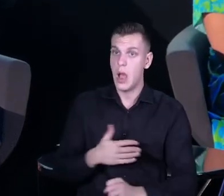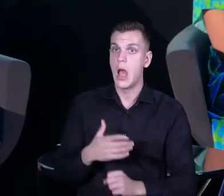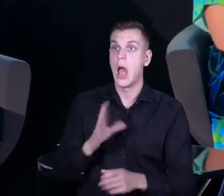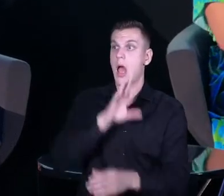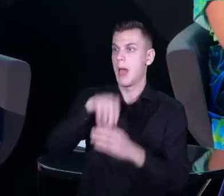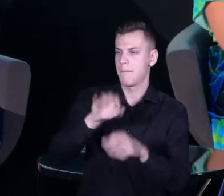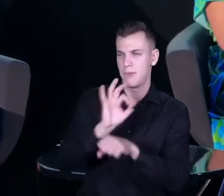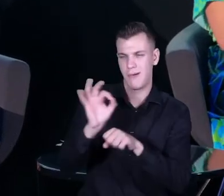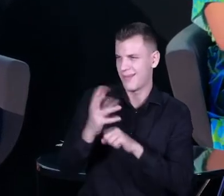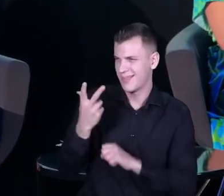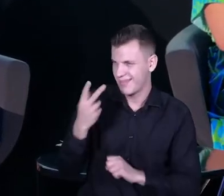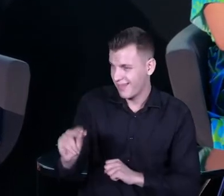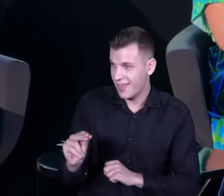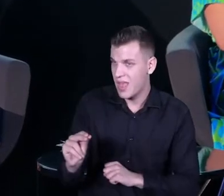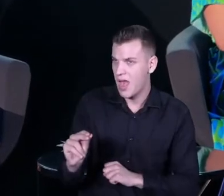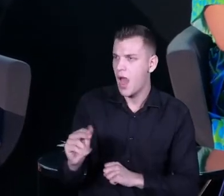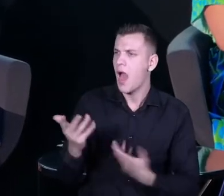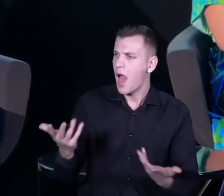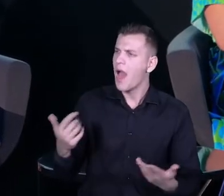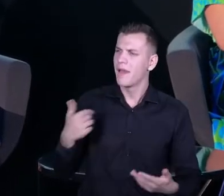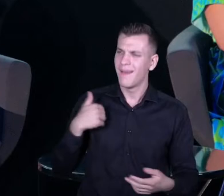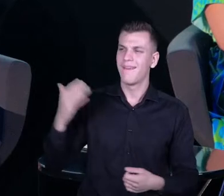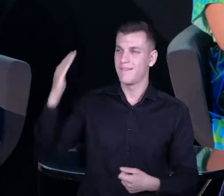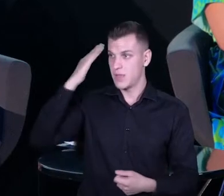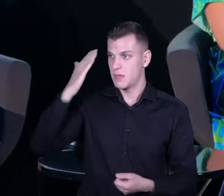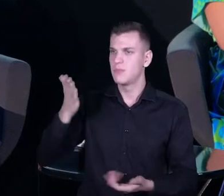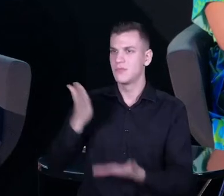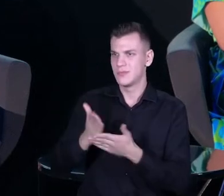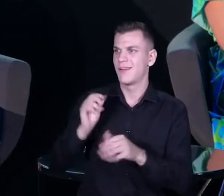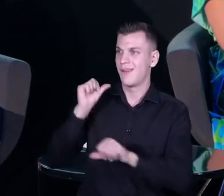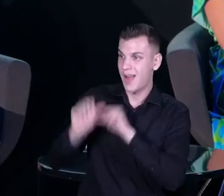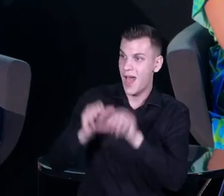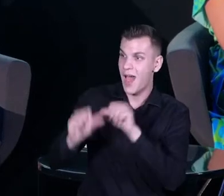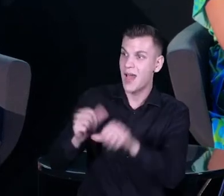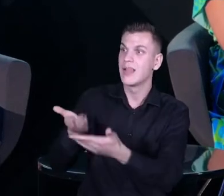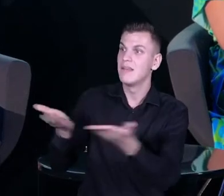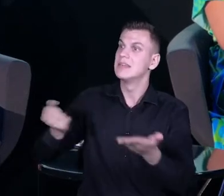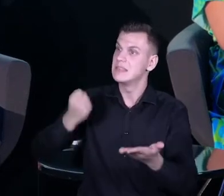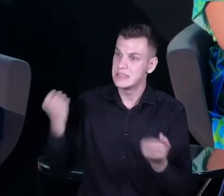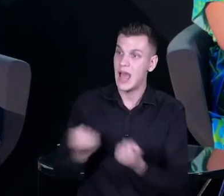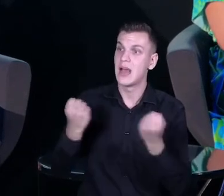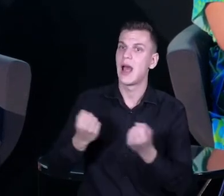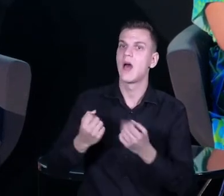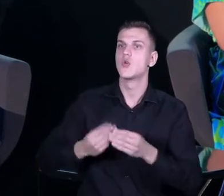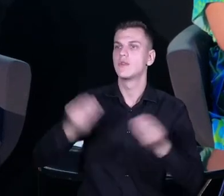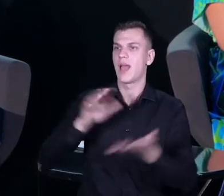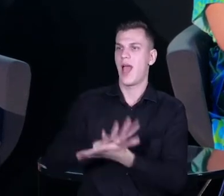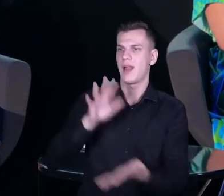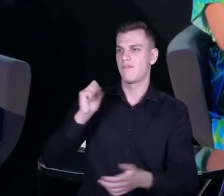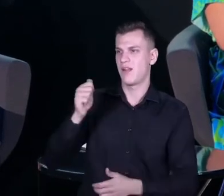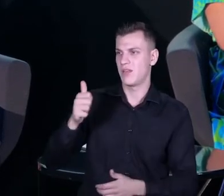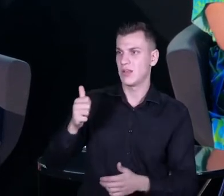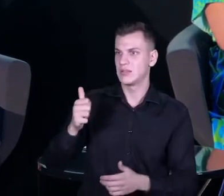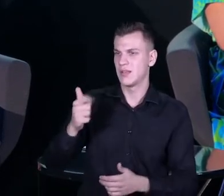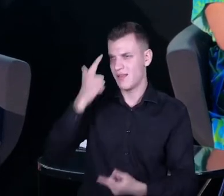uczestnikiem projektu, natomiast wiem, że od wielu lat pracujecie nad rozwijaniem kompetencji przyszłości u swoich uczniów. Jak wy